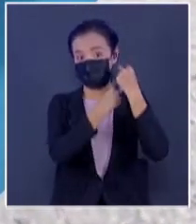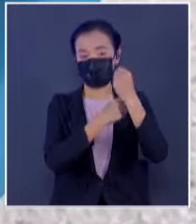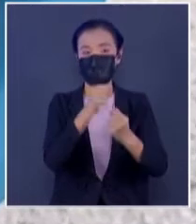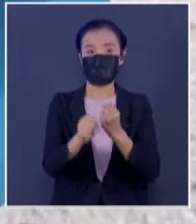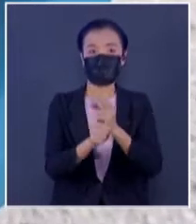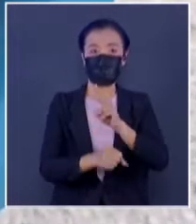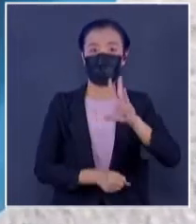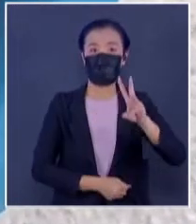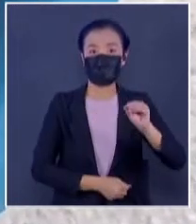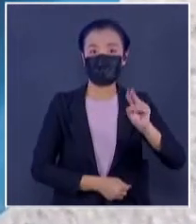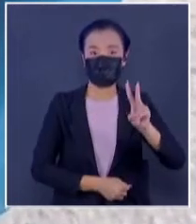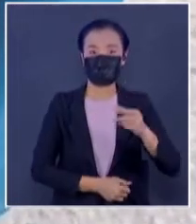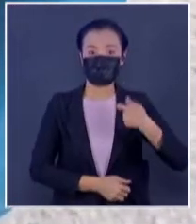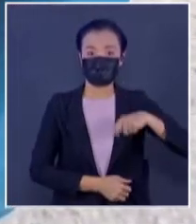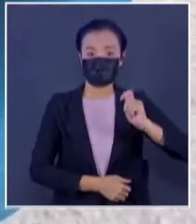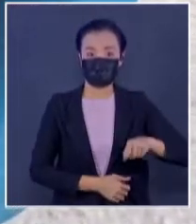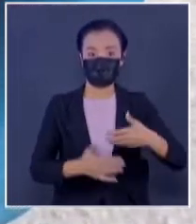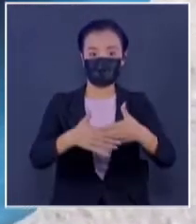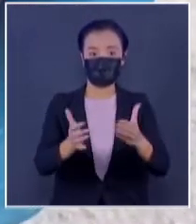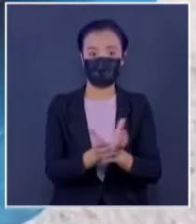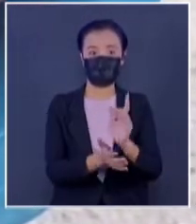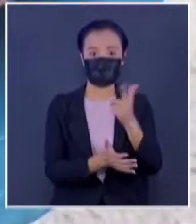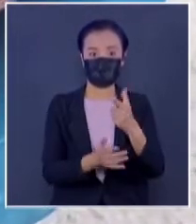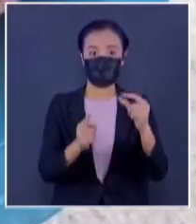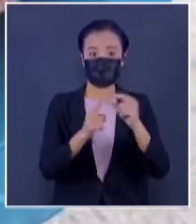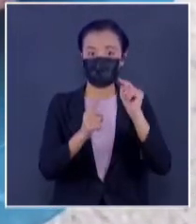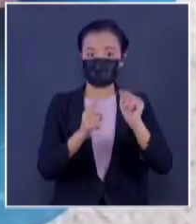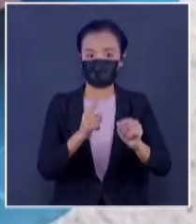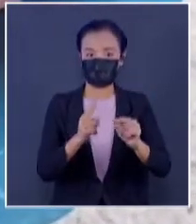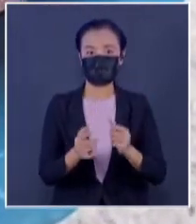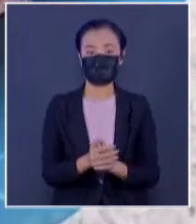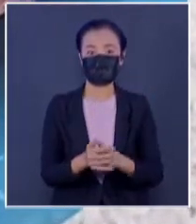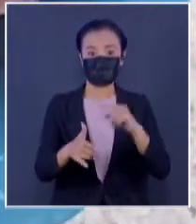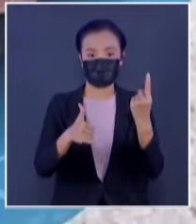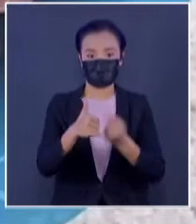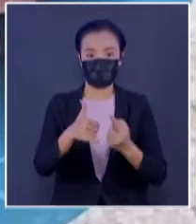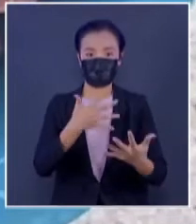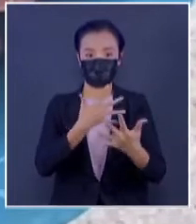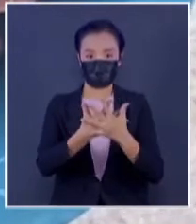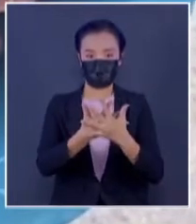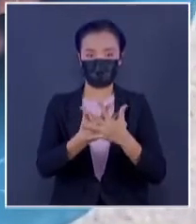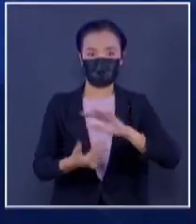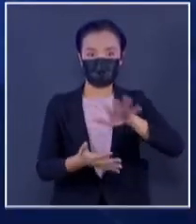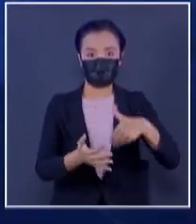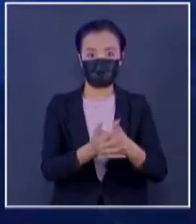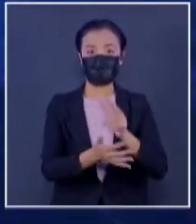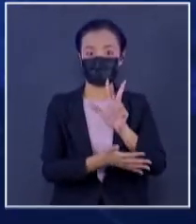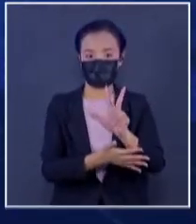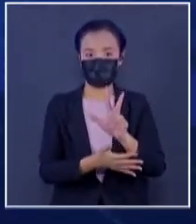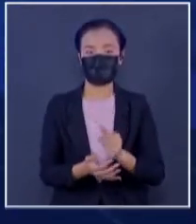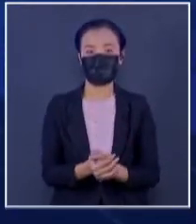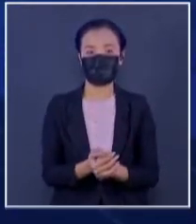2562ศาลจังหวัดอ่างทองมีคำสั่งที่พากษาลงโทษจำคุกผู้ก่อเหตุทั้งหมด 3คน